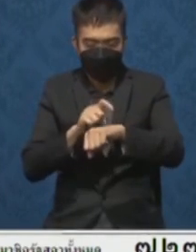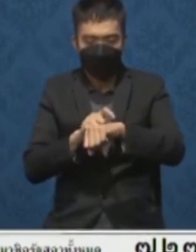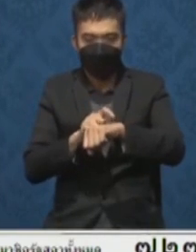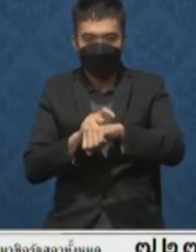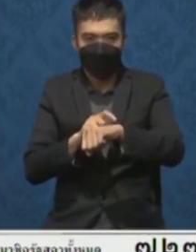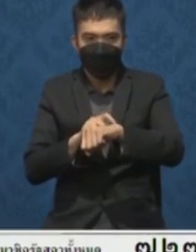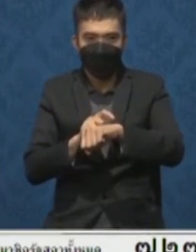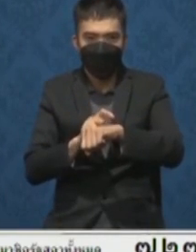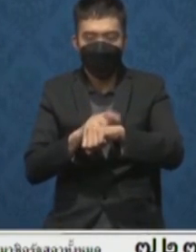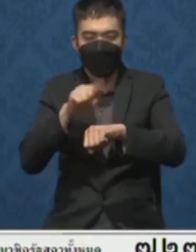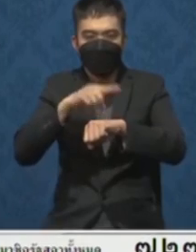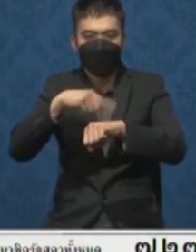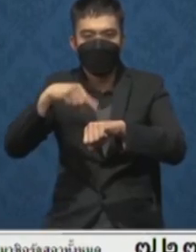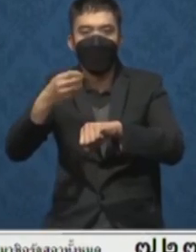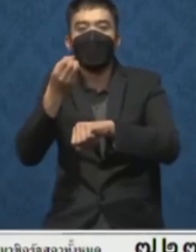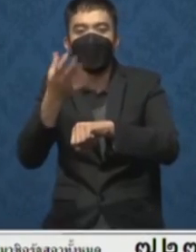สัภาแห่นี้มากเกินไป